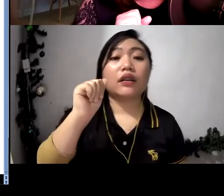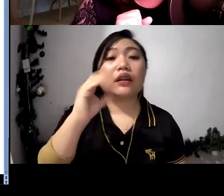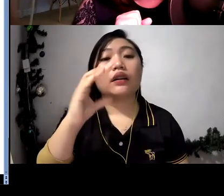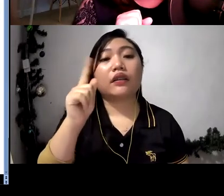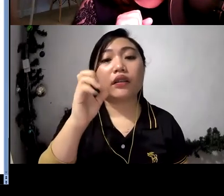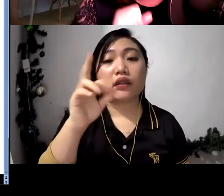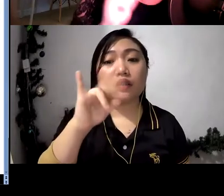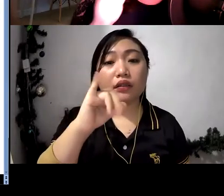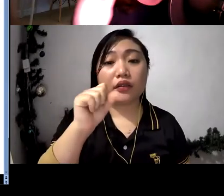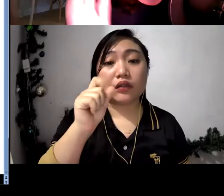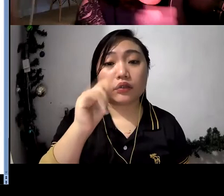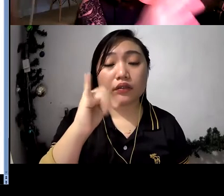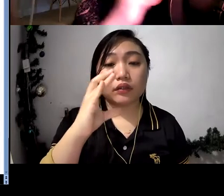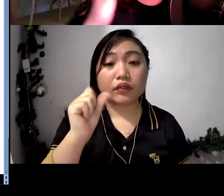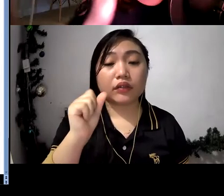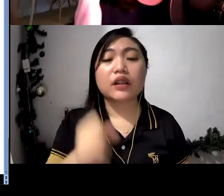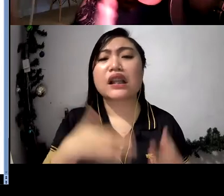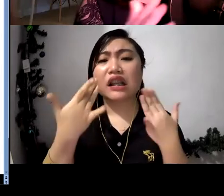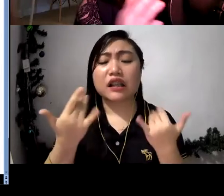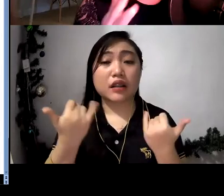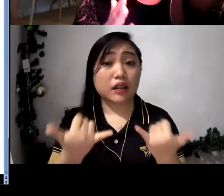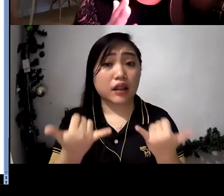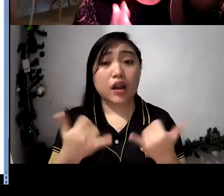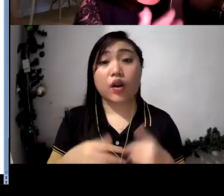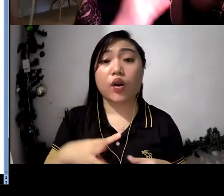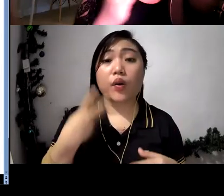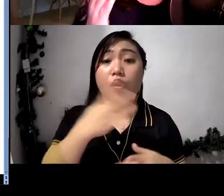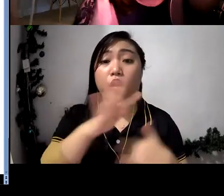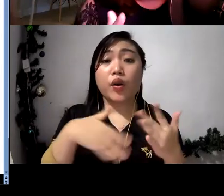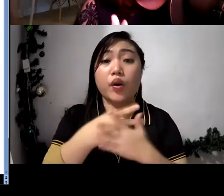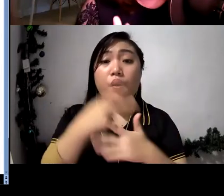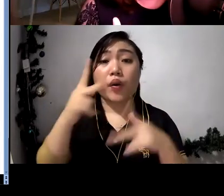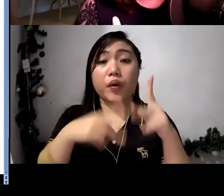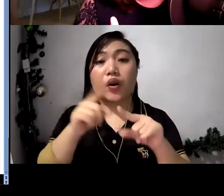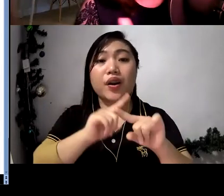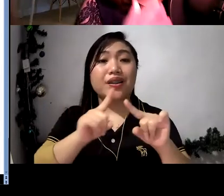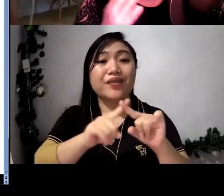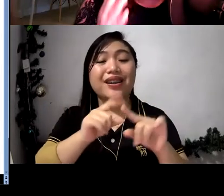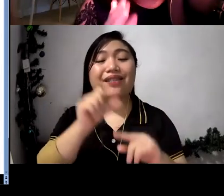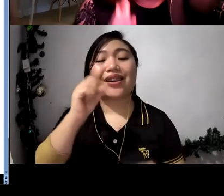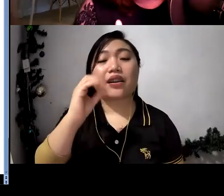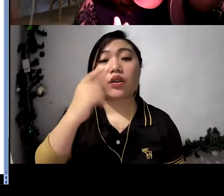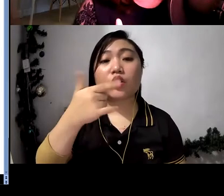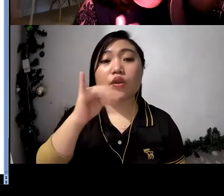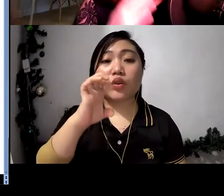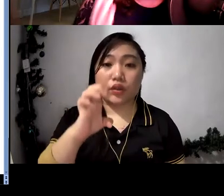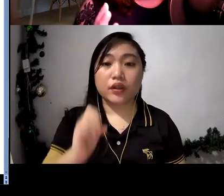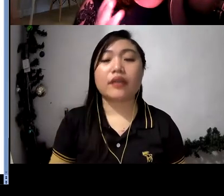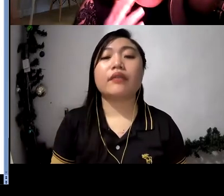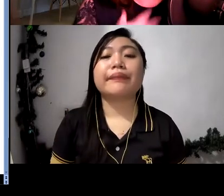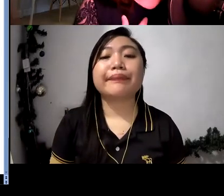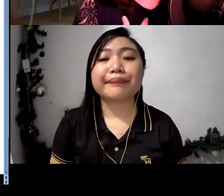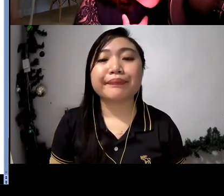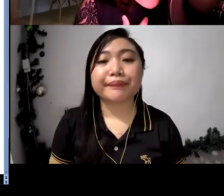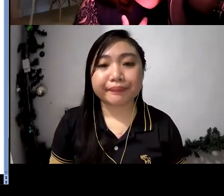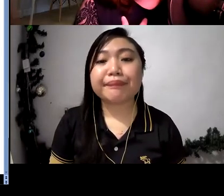sa intersex, no? And right now, we are all people of diverse SOGI. Lahat tayo iba-iba, no? Iba-iba.